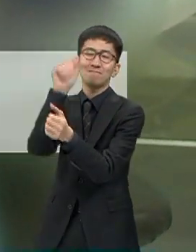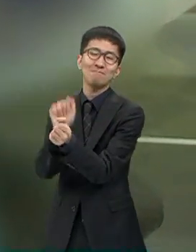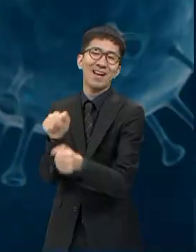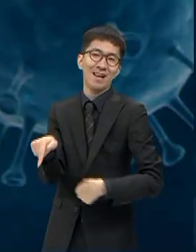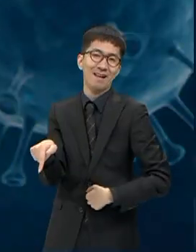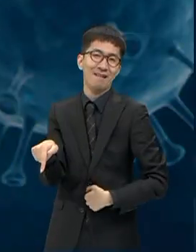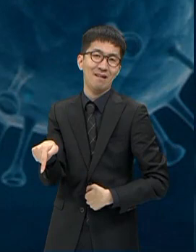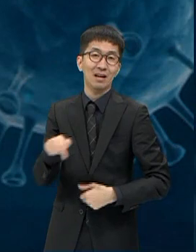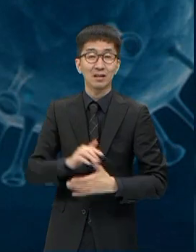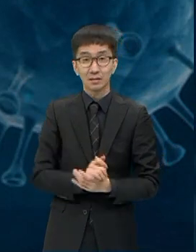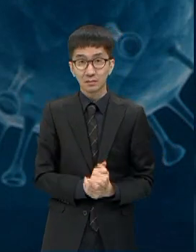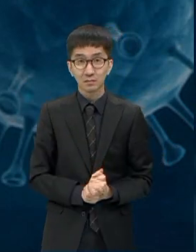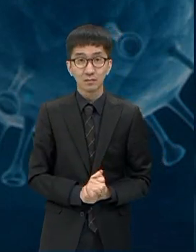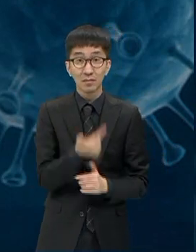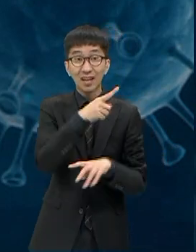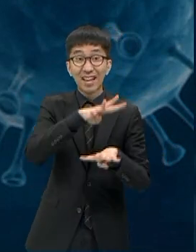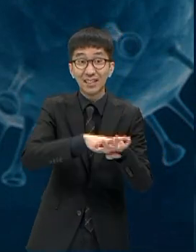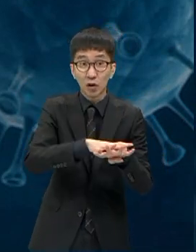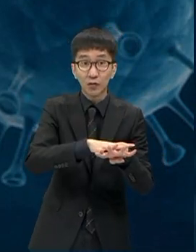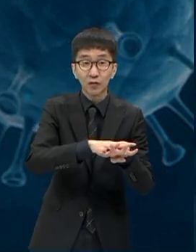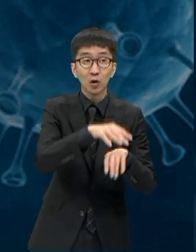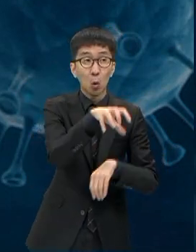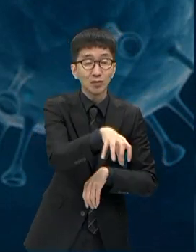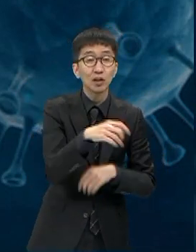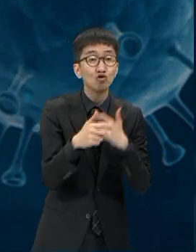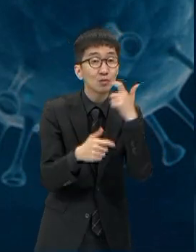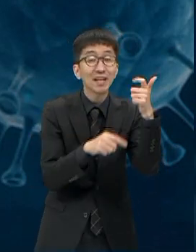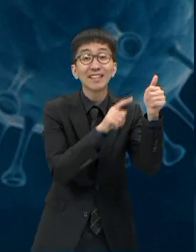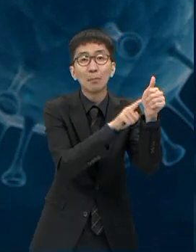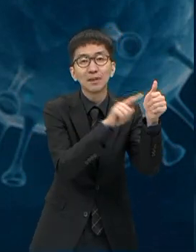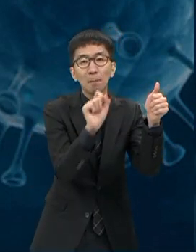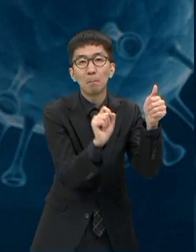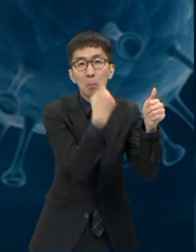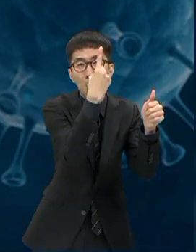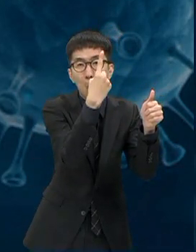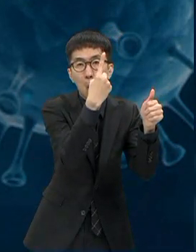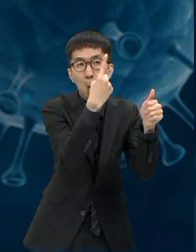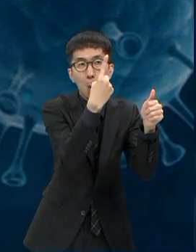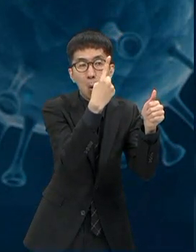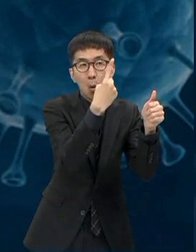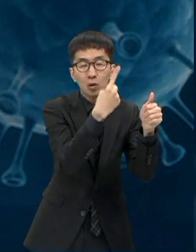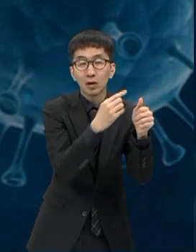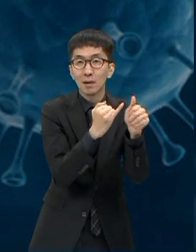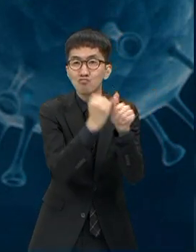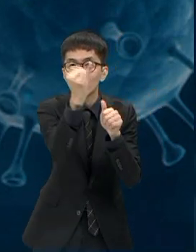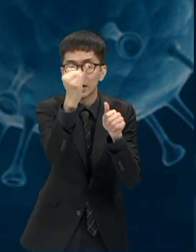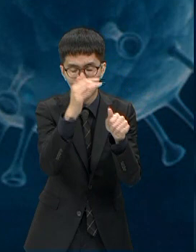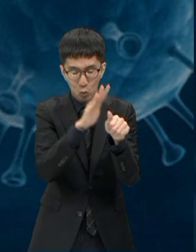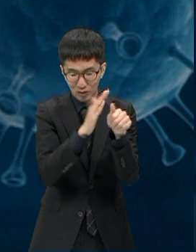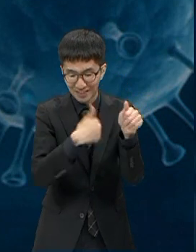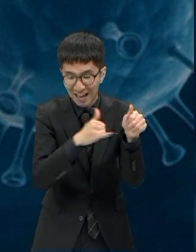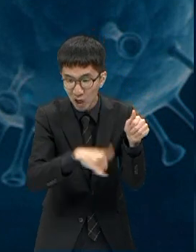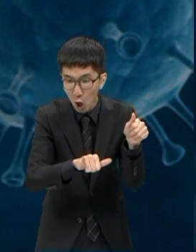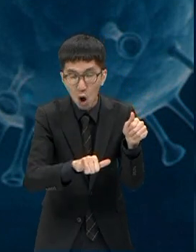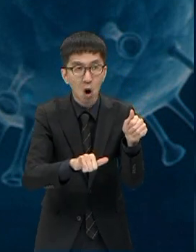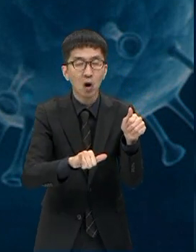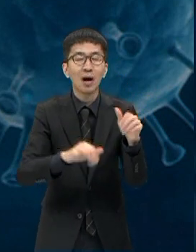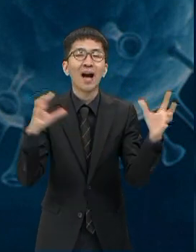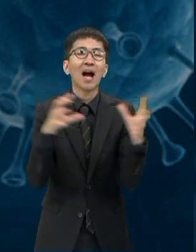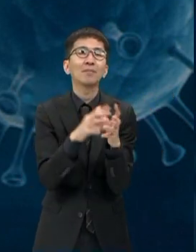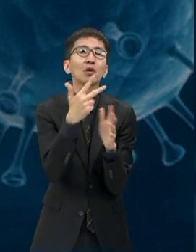걸렸습니다 대전 상대동 60대 남성 으로부터 시작된 추석 가며 및 배우자와 자녀 등 일가족 7명